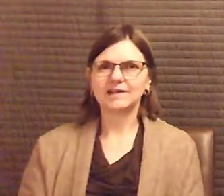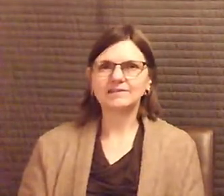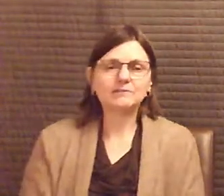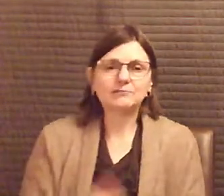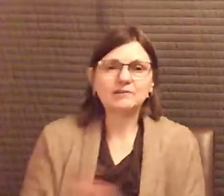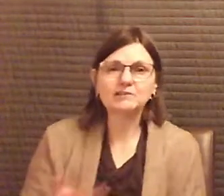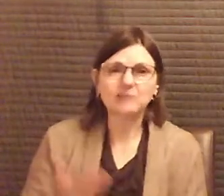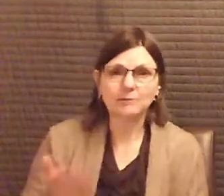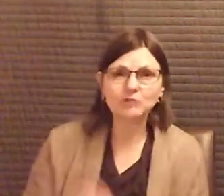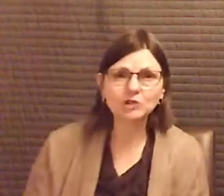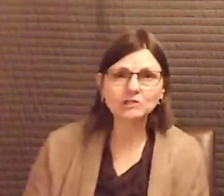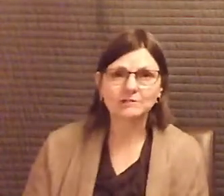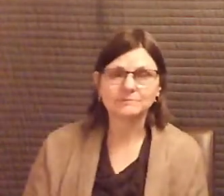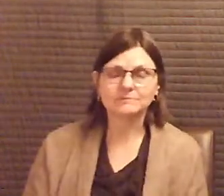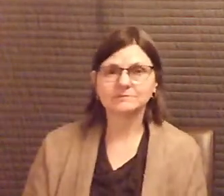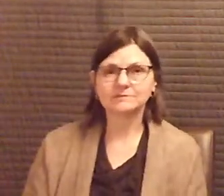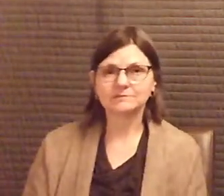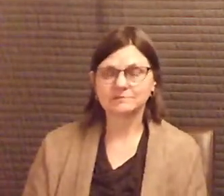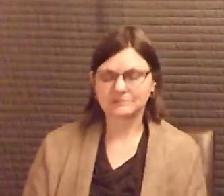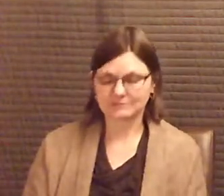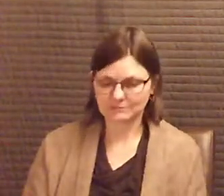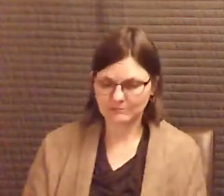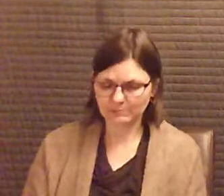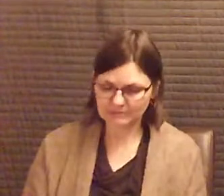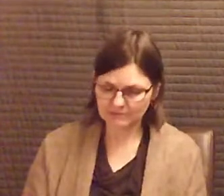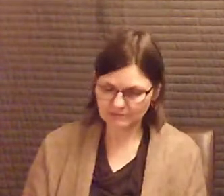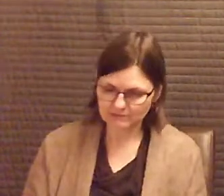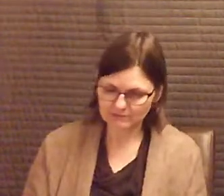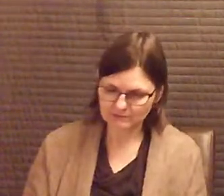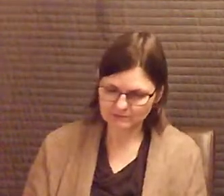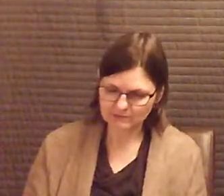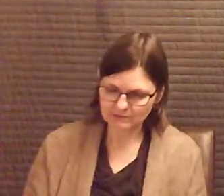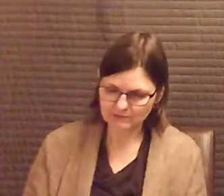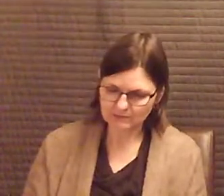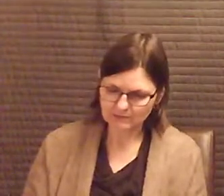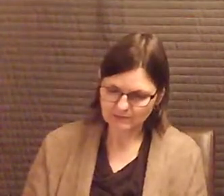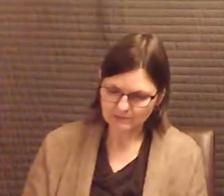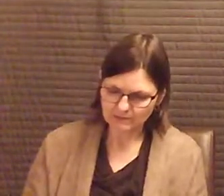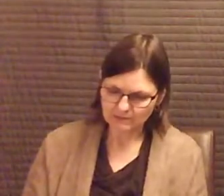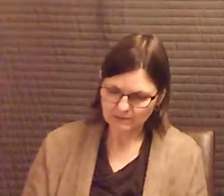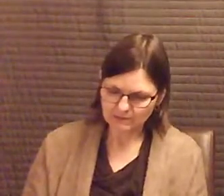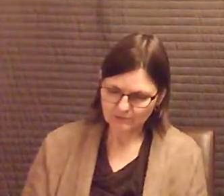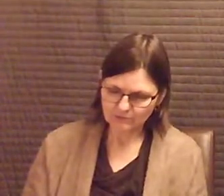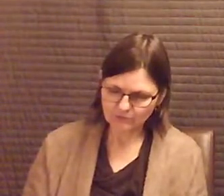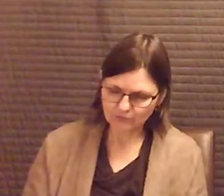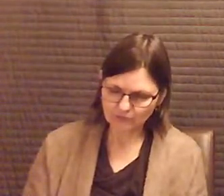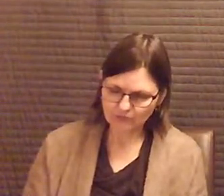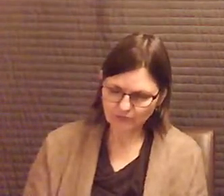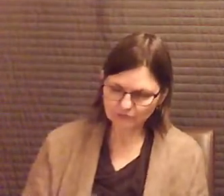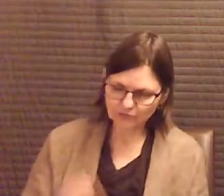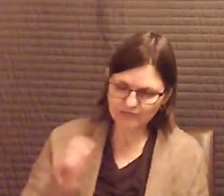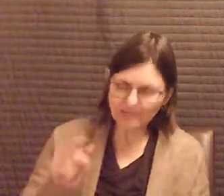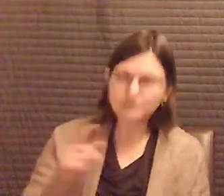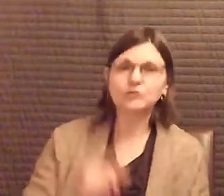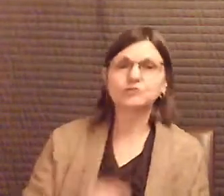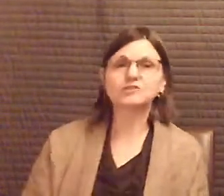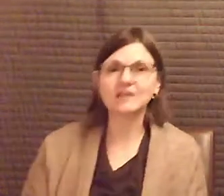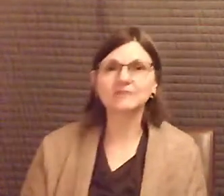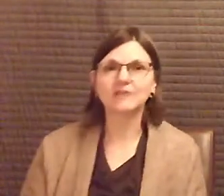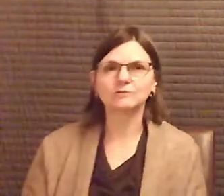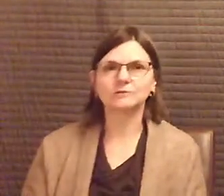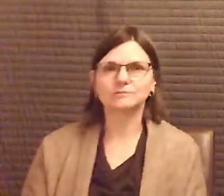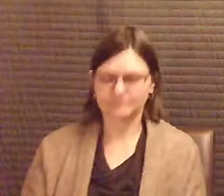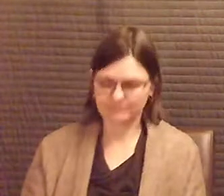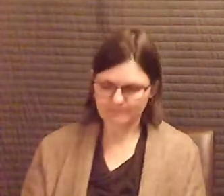en die je van niet kan beschuldigen toen ik die nam a song you down die is zo dan zo dan zult